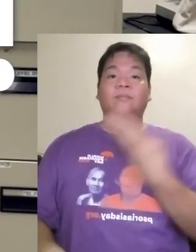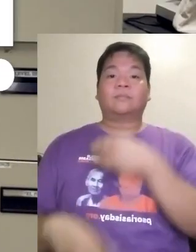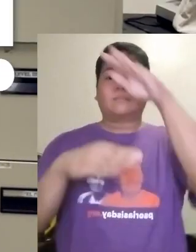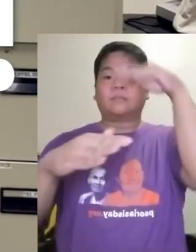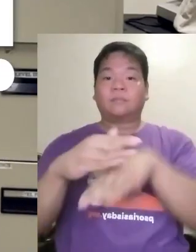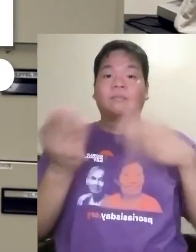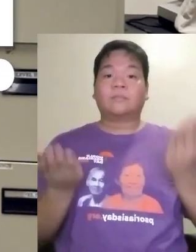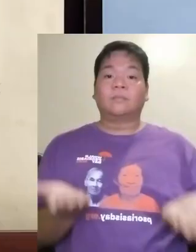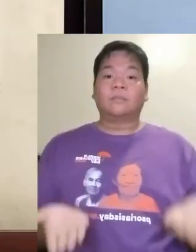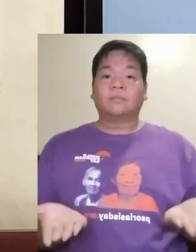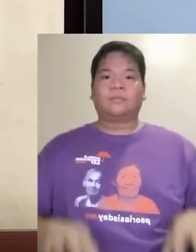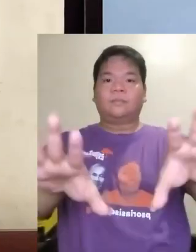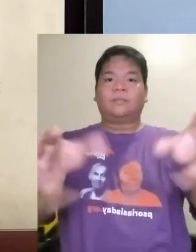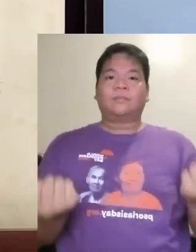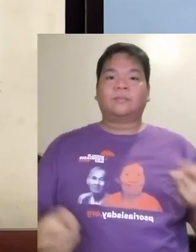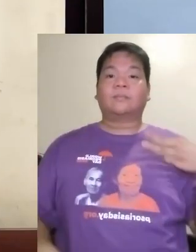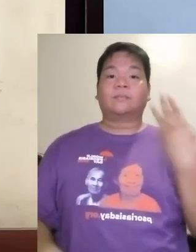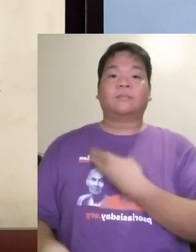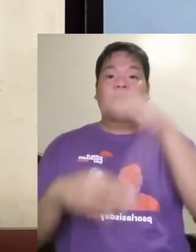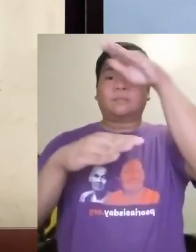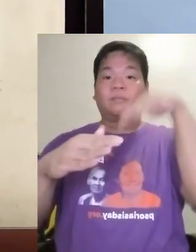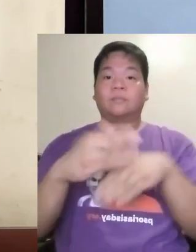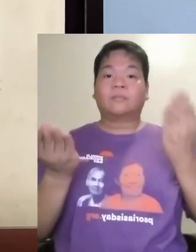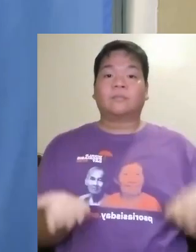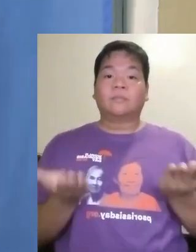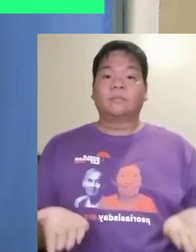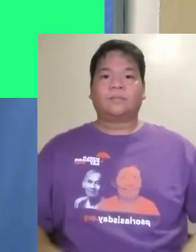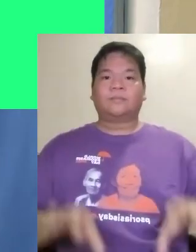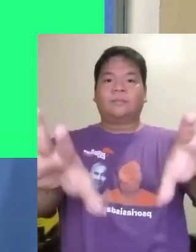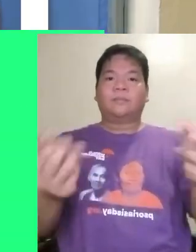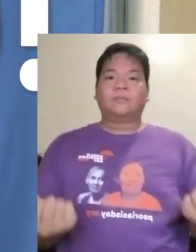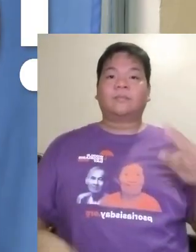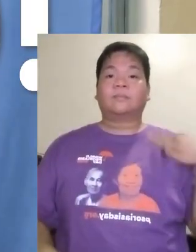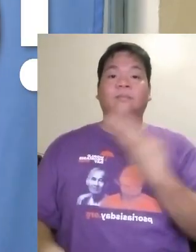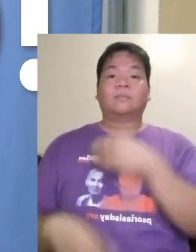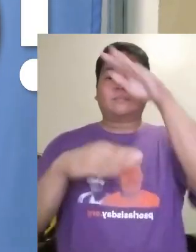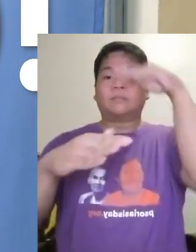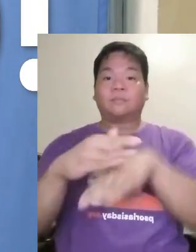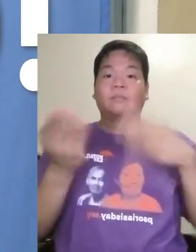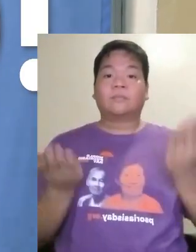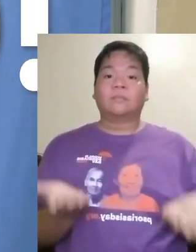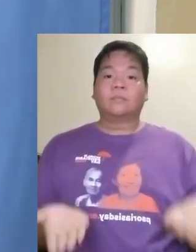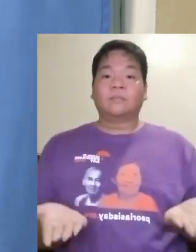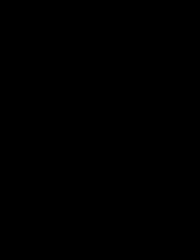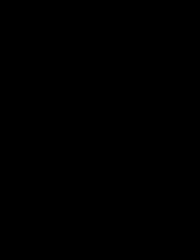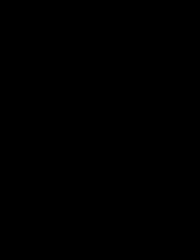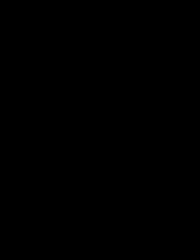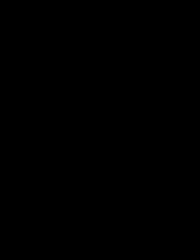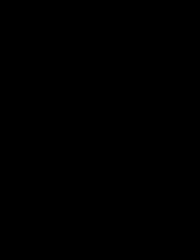I-access natin ito. I-access natin ito. I-access natin ito.